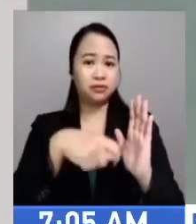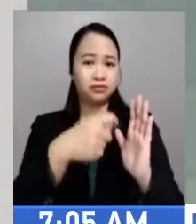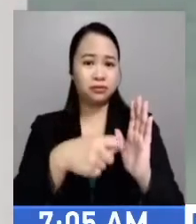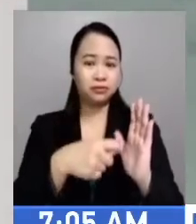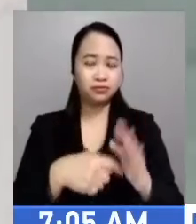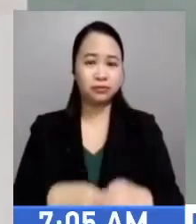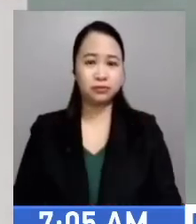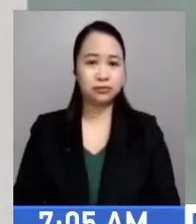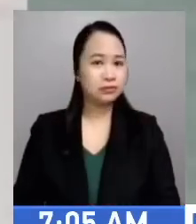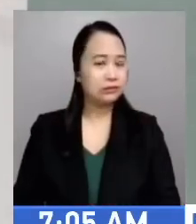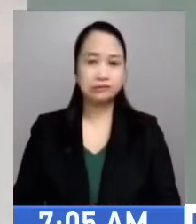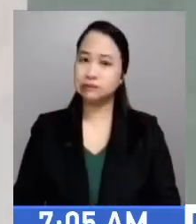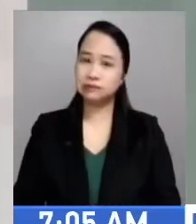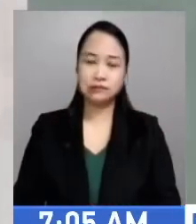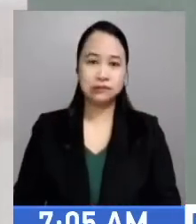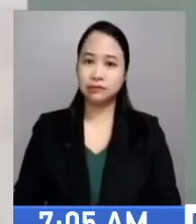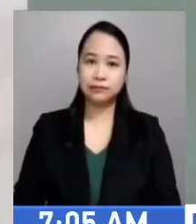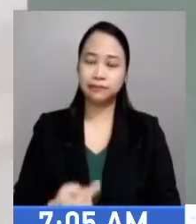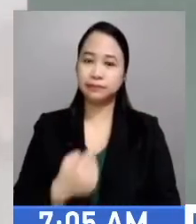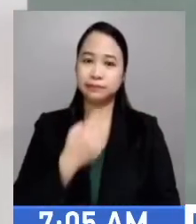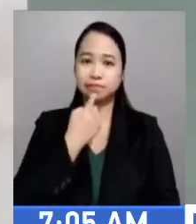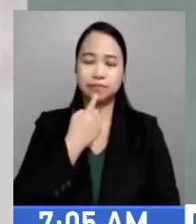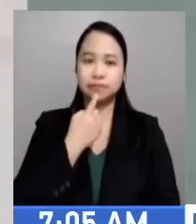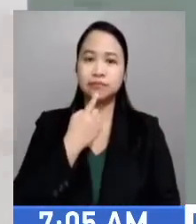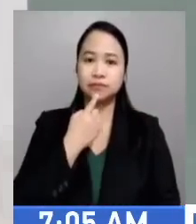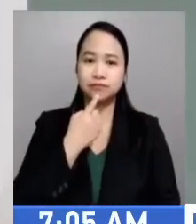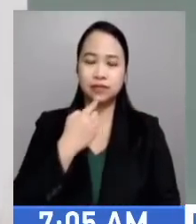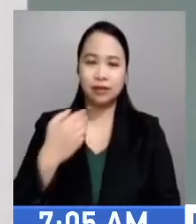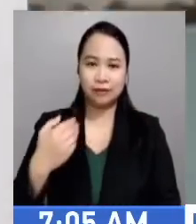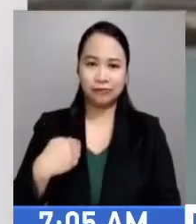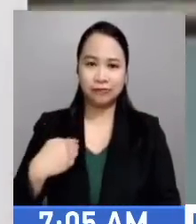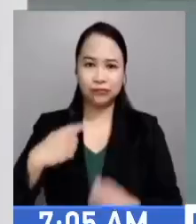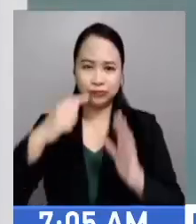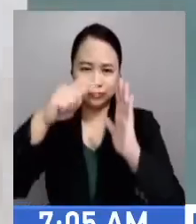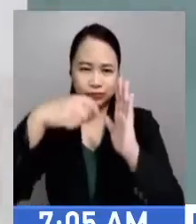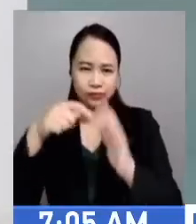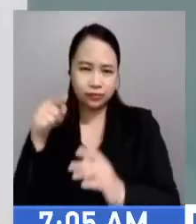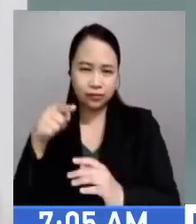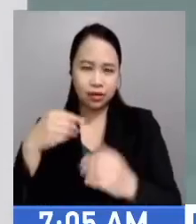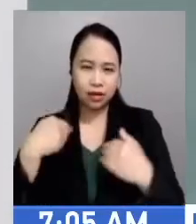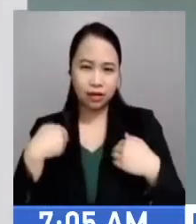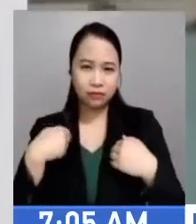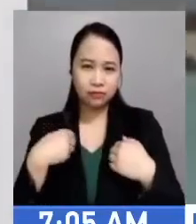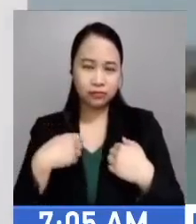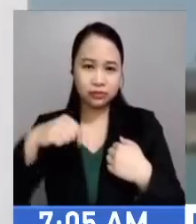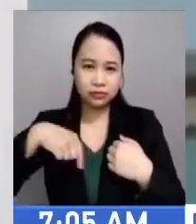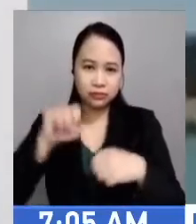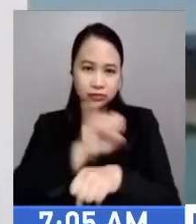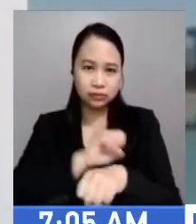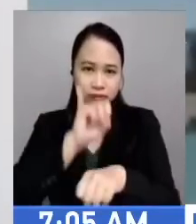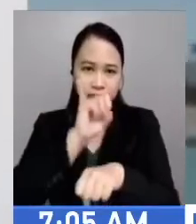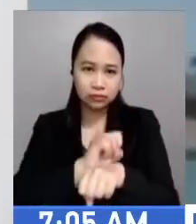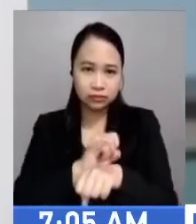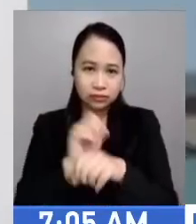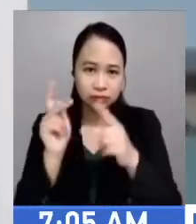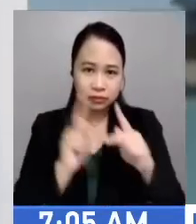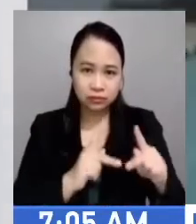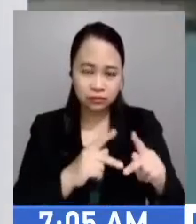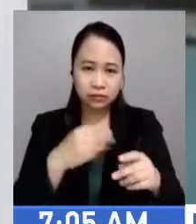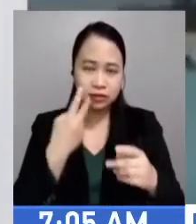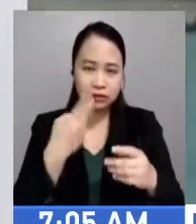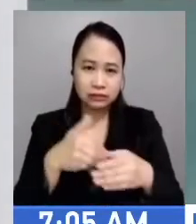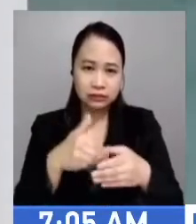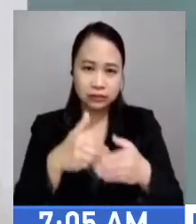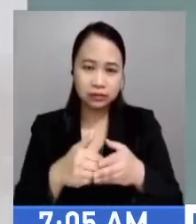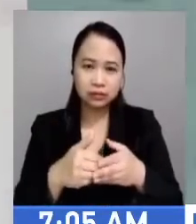Yan ang tila dismayadong reaksyon ng isang residente ng barangay Pag-asa sa Pag-asa Island sa Kalayaan Island Group matapos dumikit sa isla ang isang anyay barko